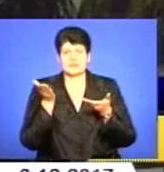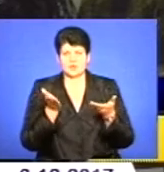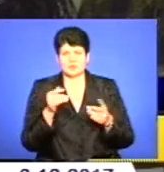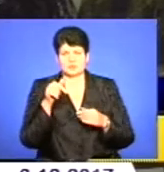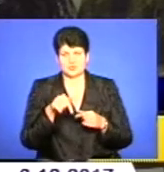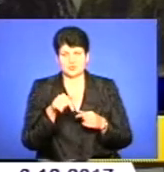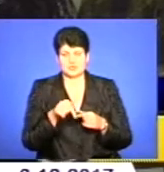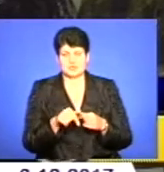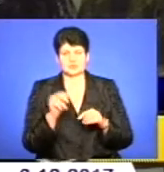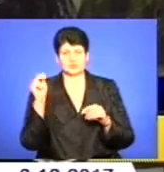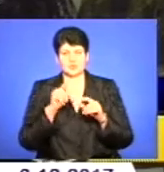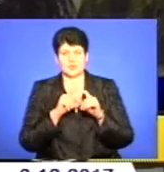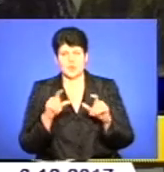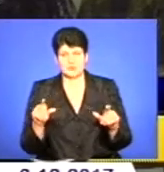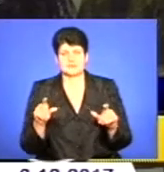сюди школи,